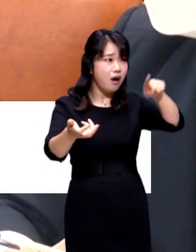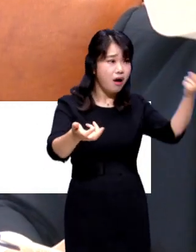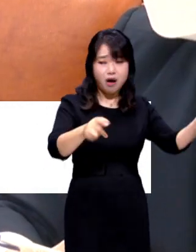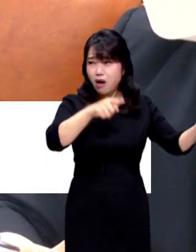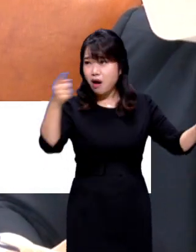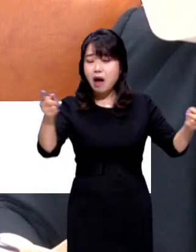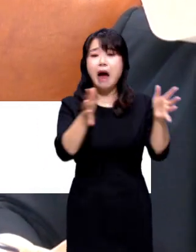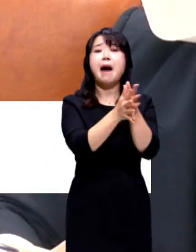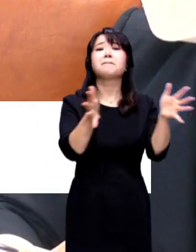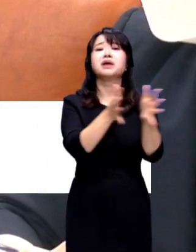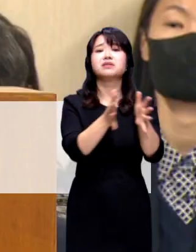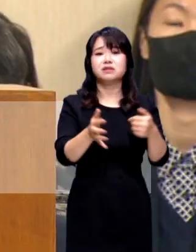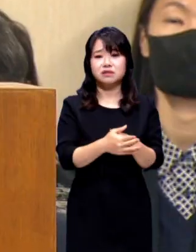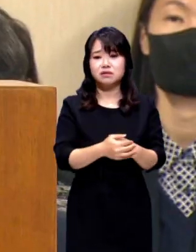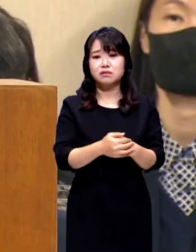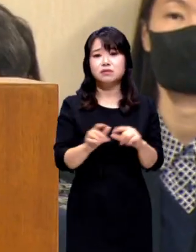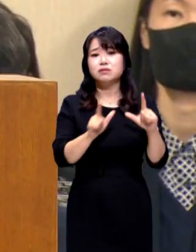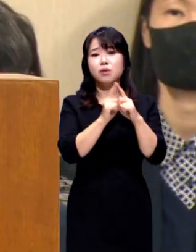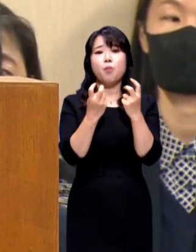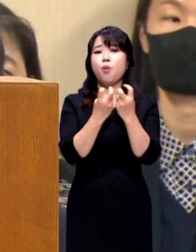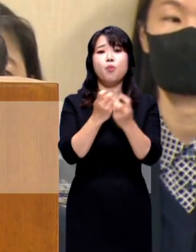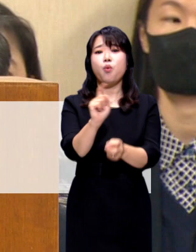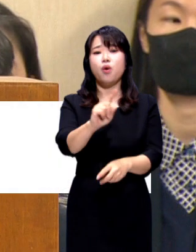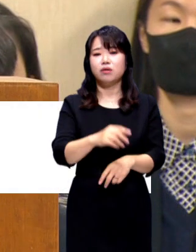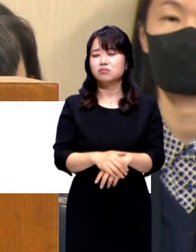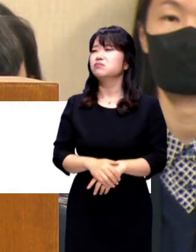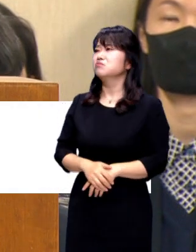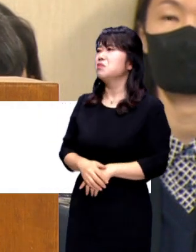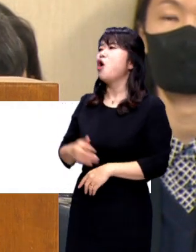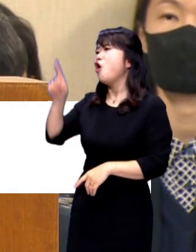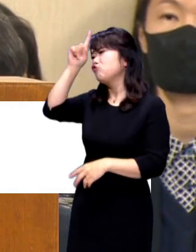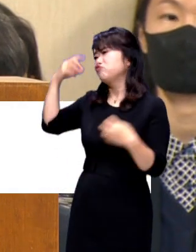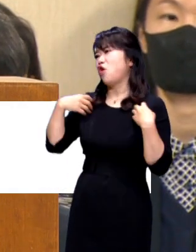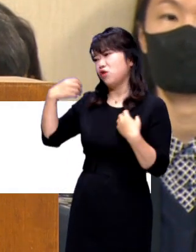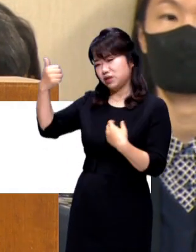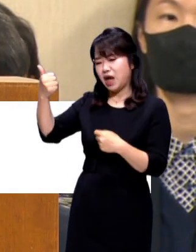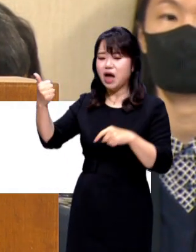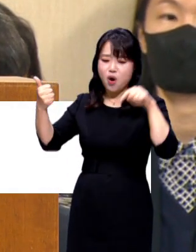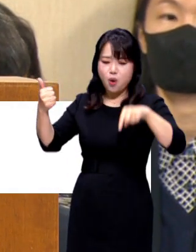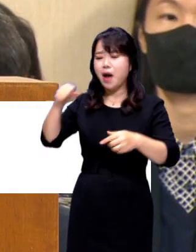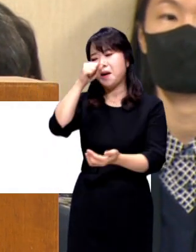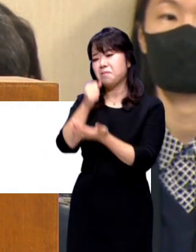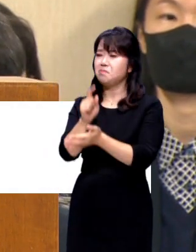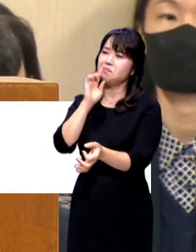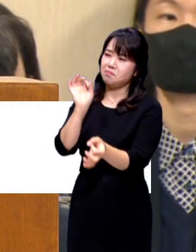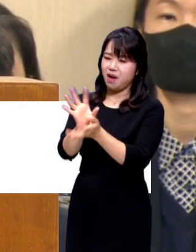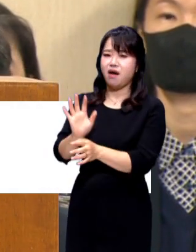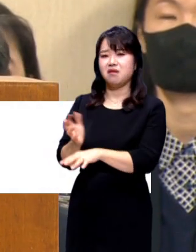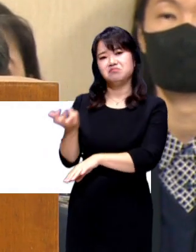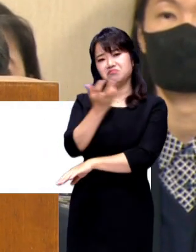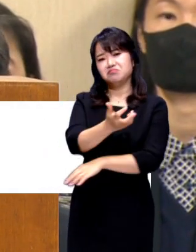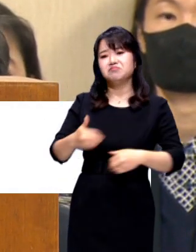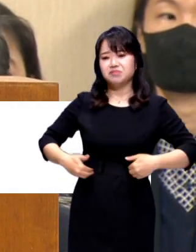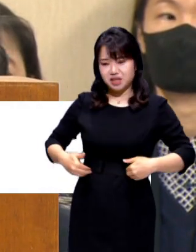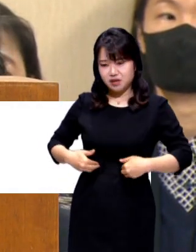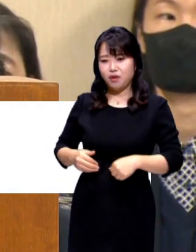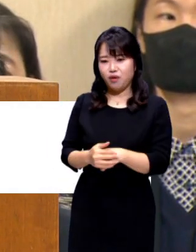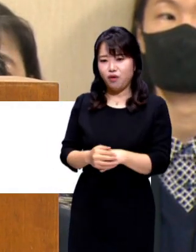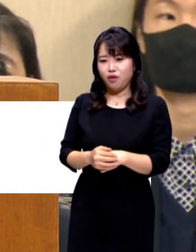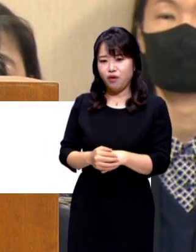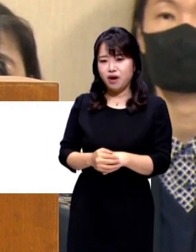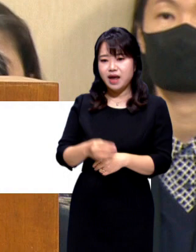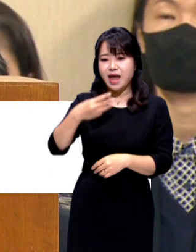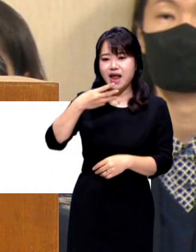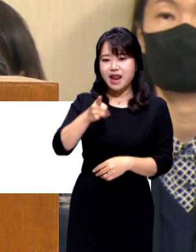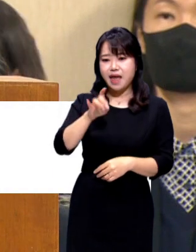개별 난방하는 지역입니다. 네, 구청장님께서 부지가 여기는 적정치 않으니까 청소시설이 있는 거기 스포츠